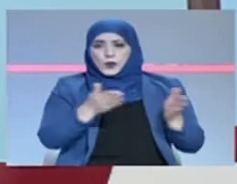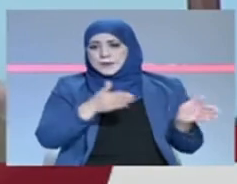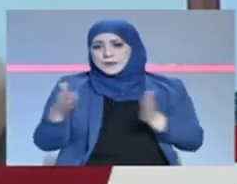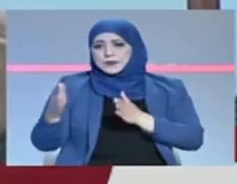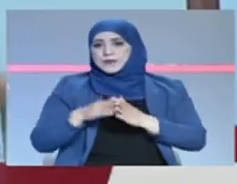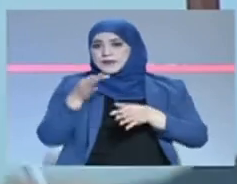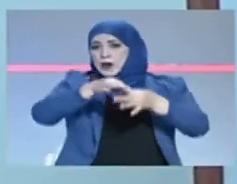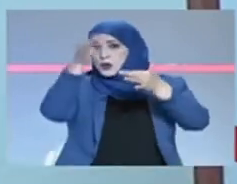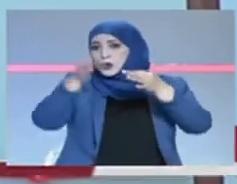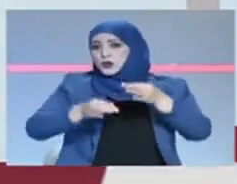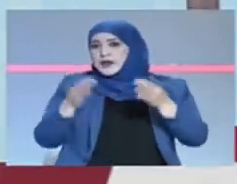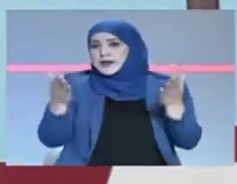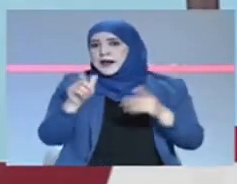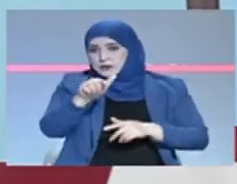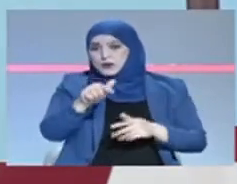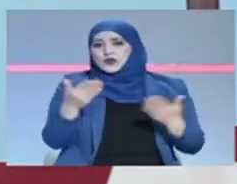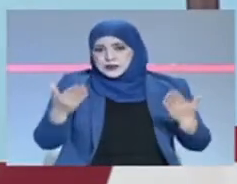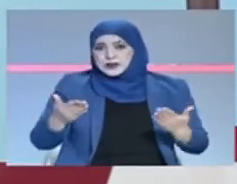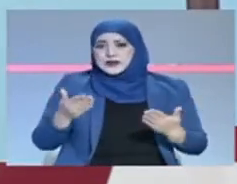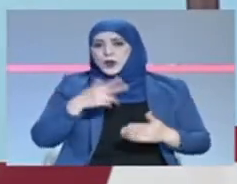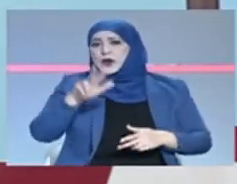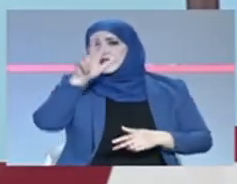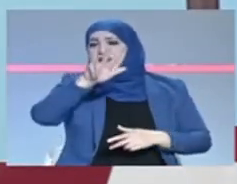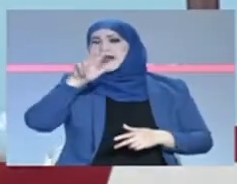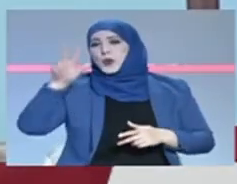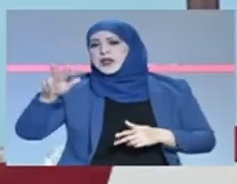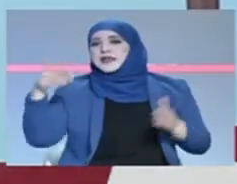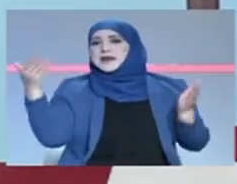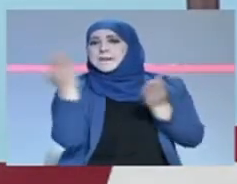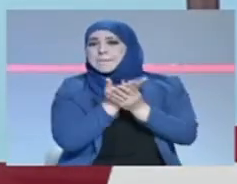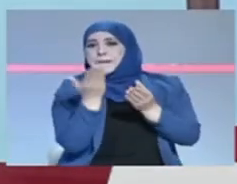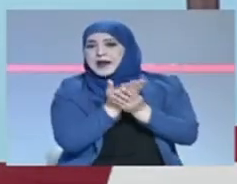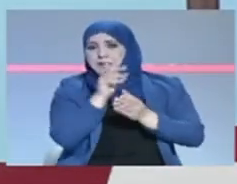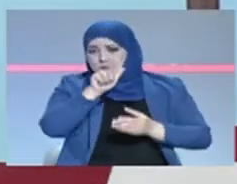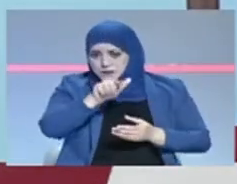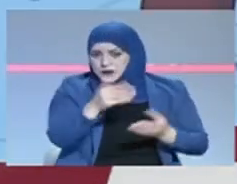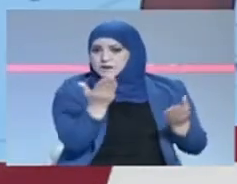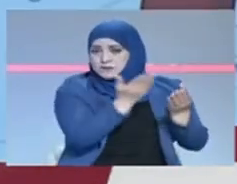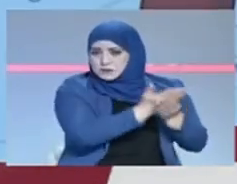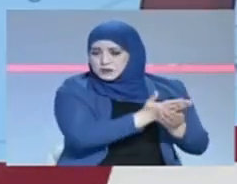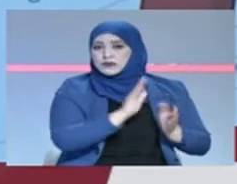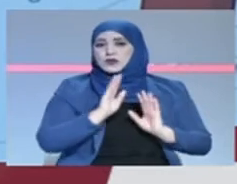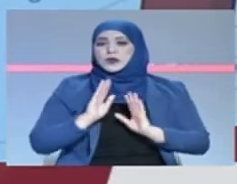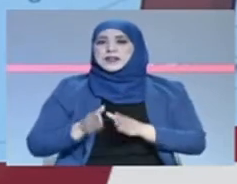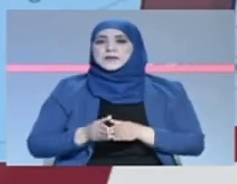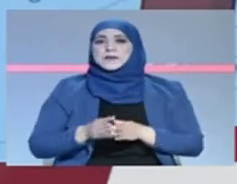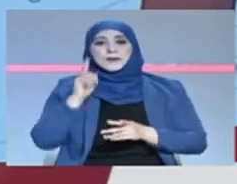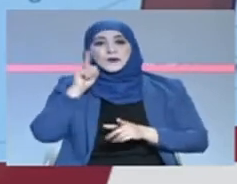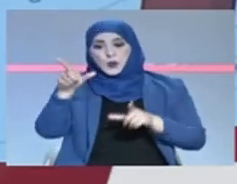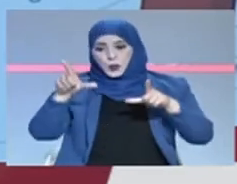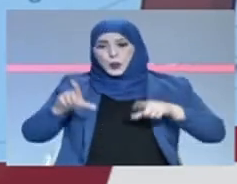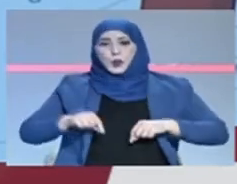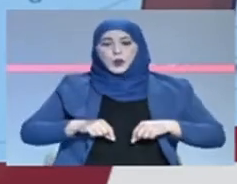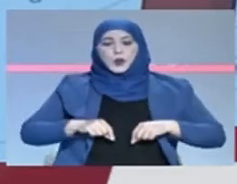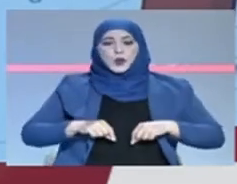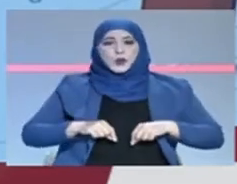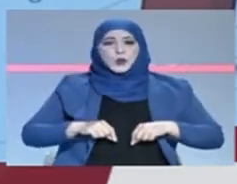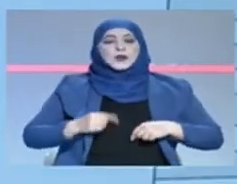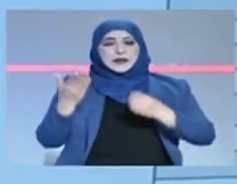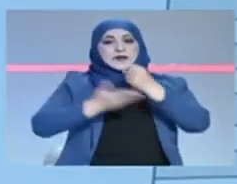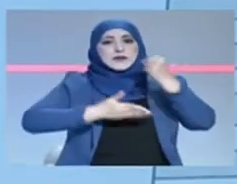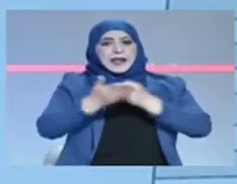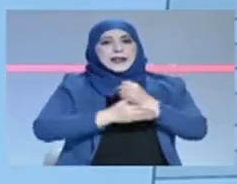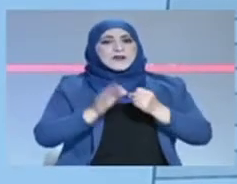لرجل تعادوا في 2016 التوا أحفظنا 33 ملف تقريبا لعدم كفاية المعطيات. هل تقول أنت وزارة الصحة، وزارة